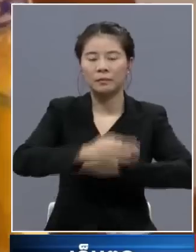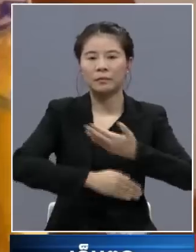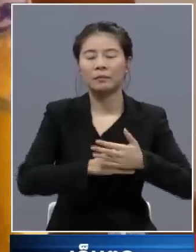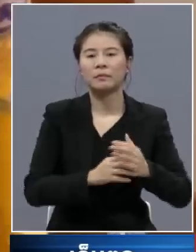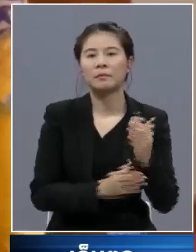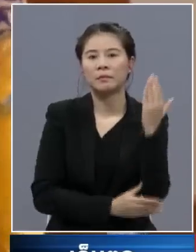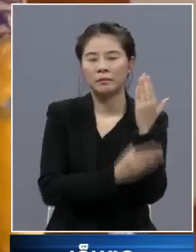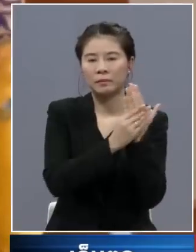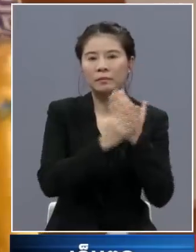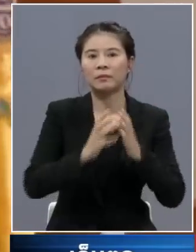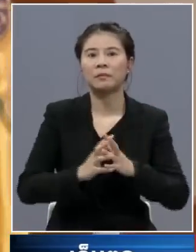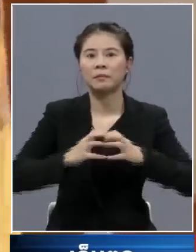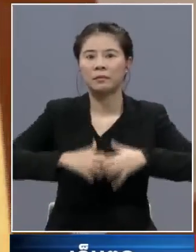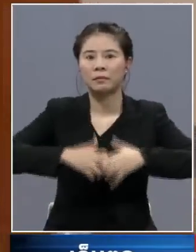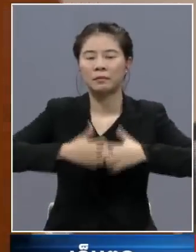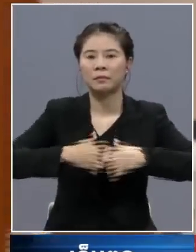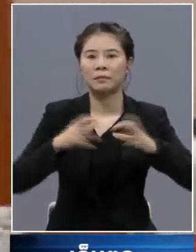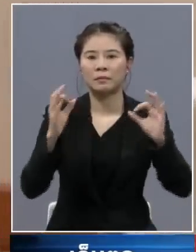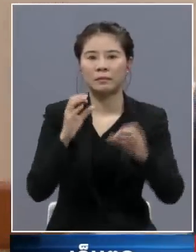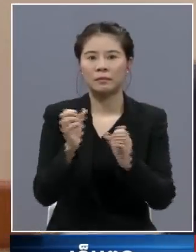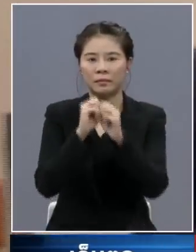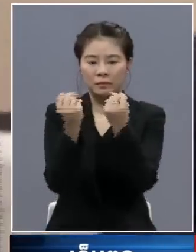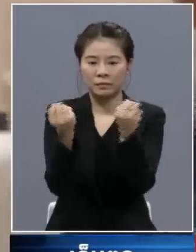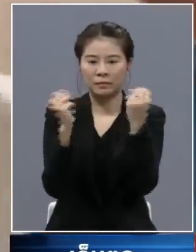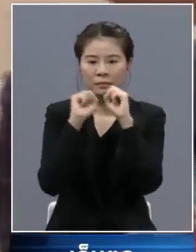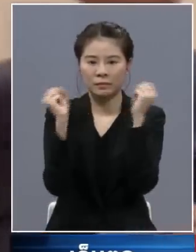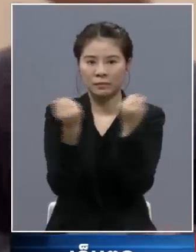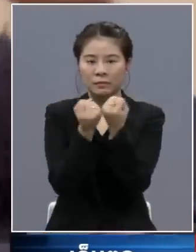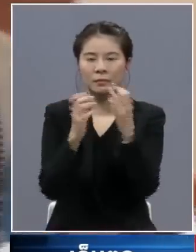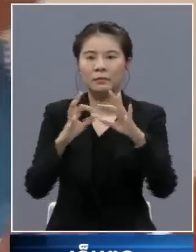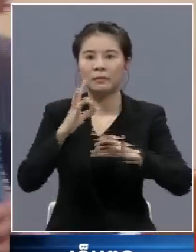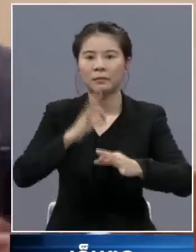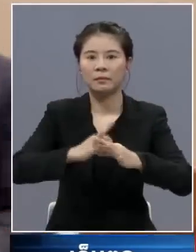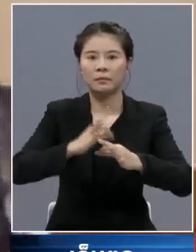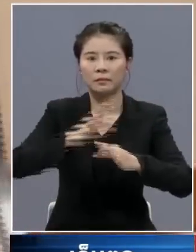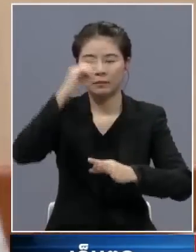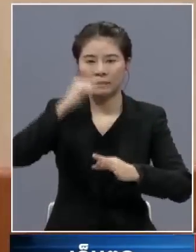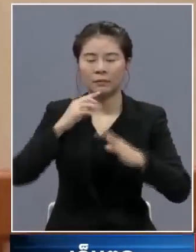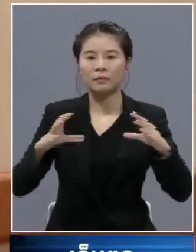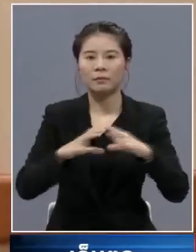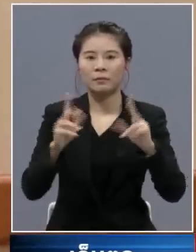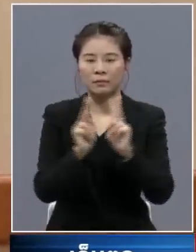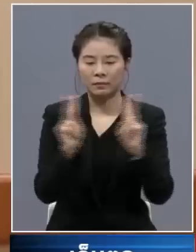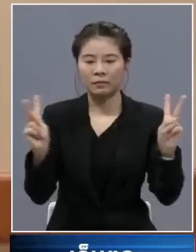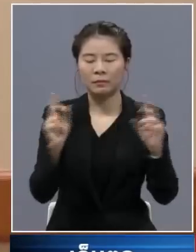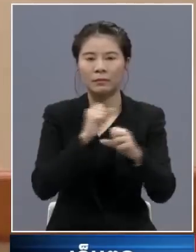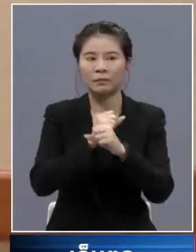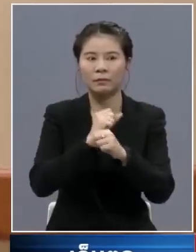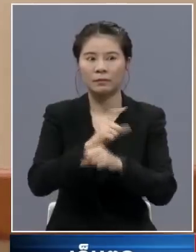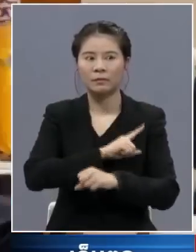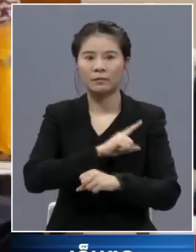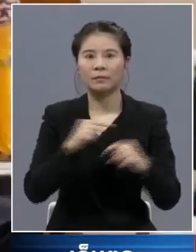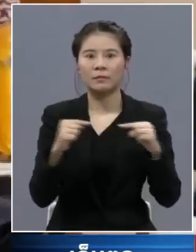ทศไทยแล้วก็ทางสมาคมธนาคารไทยนะครับก็เป็นการทำงานของคณะกรรมการเปลี่ยนผ่านไปพูด